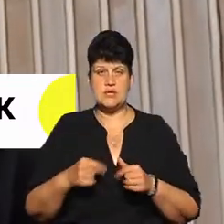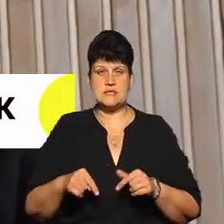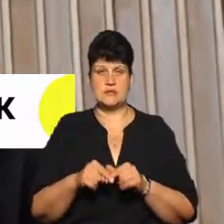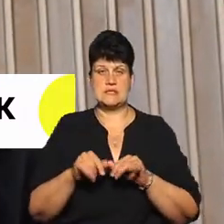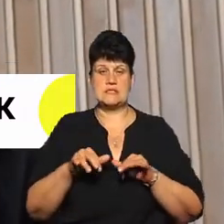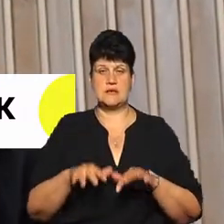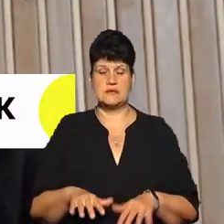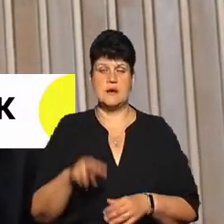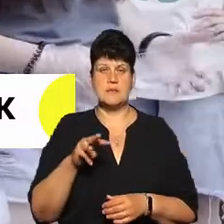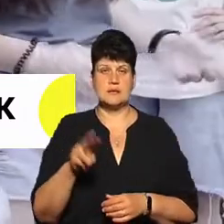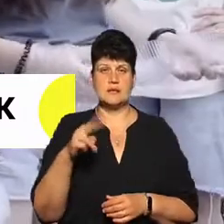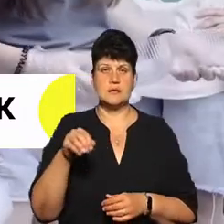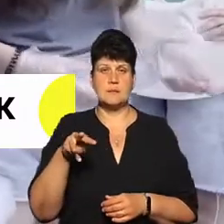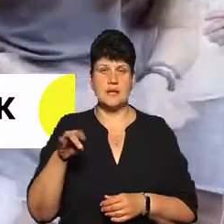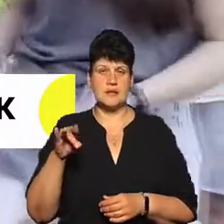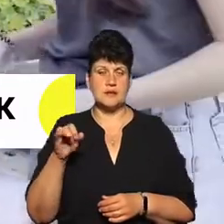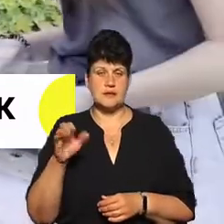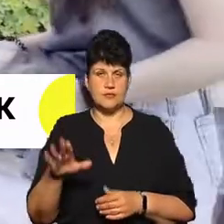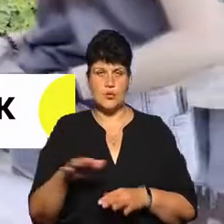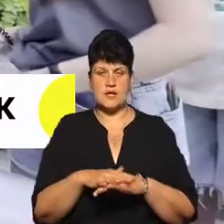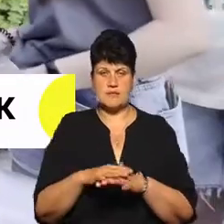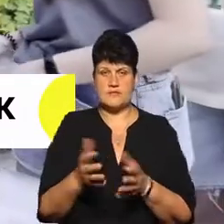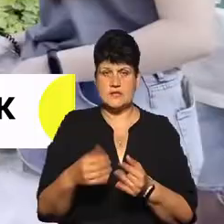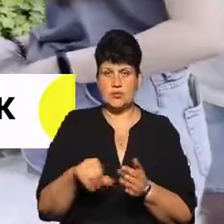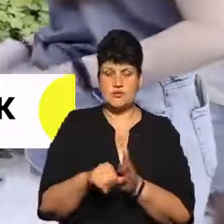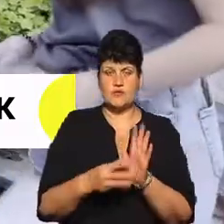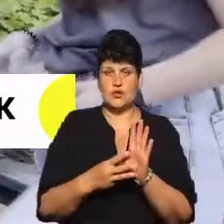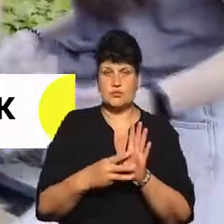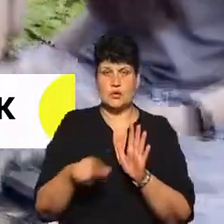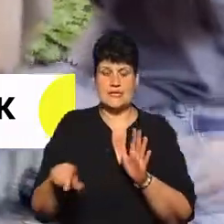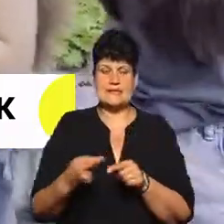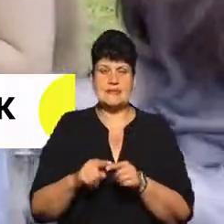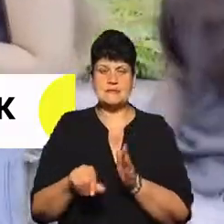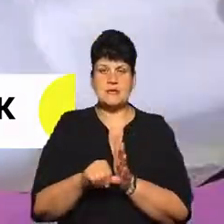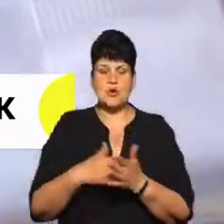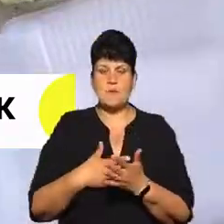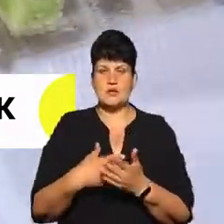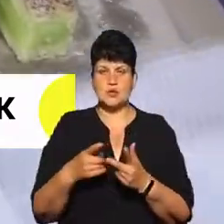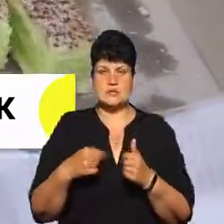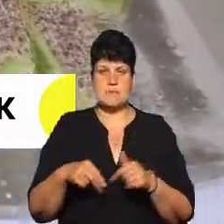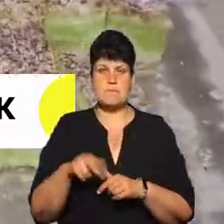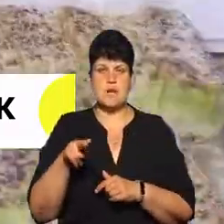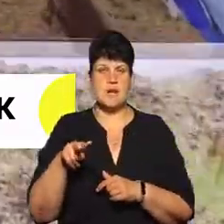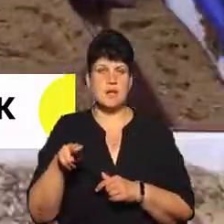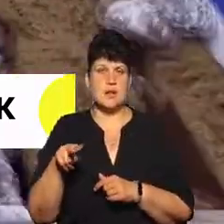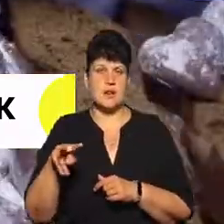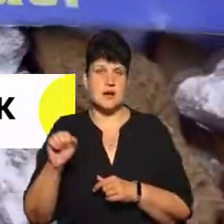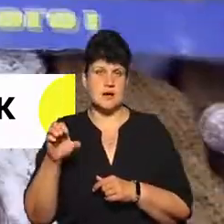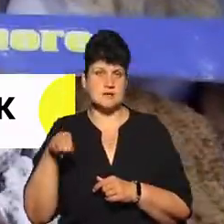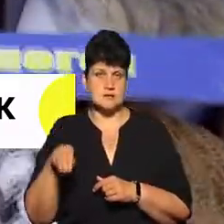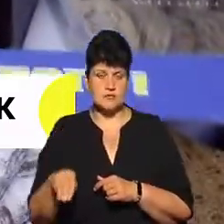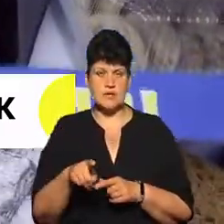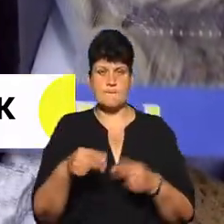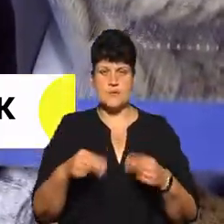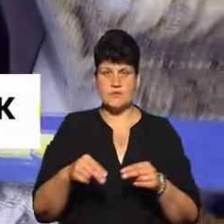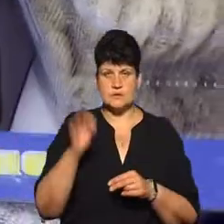заходу Марта Дмитрів. У ярмарку взяли участь 8 людей. Це представники громадської організації «Пласт Станиця Бережани». Вони продавали